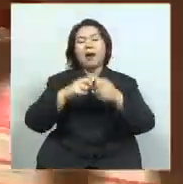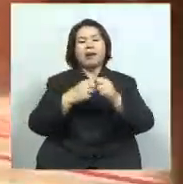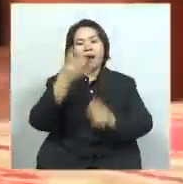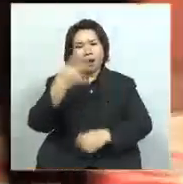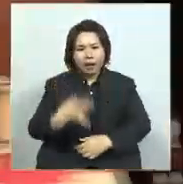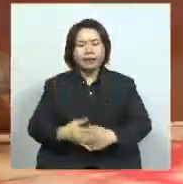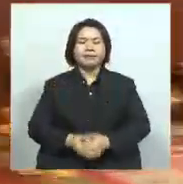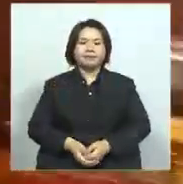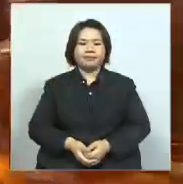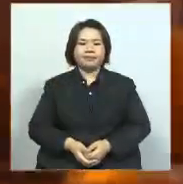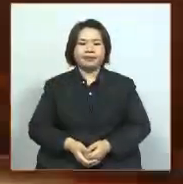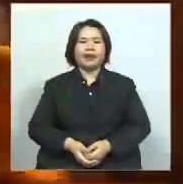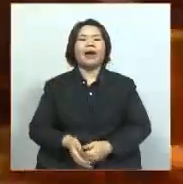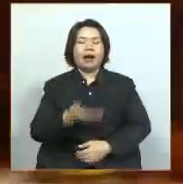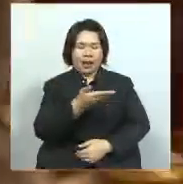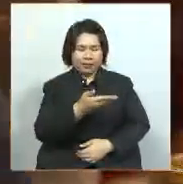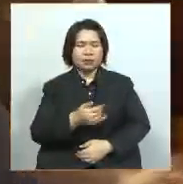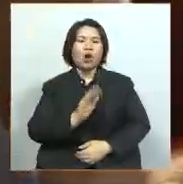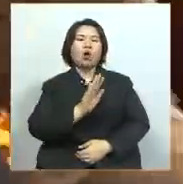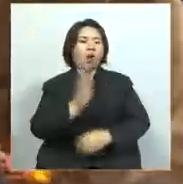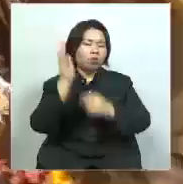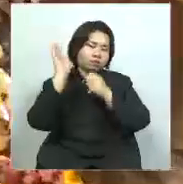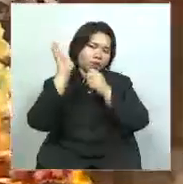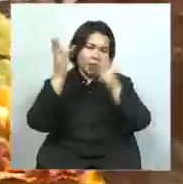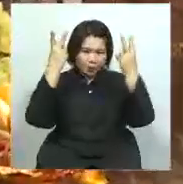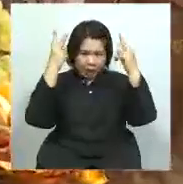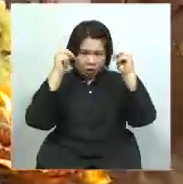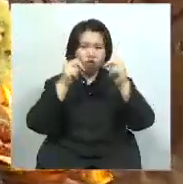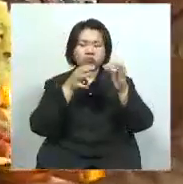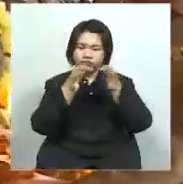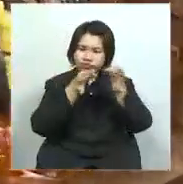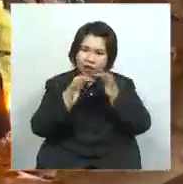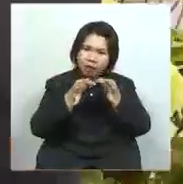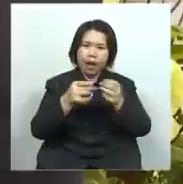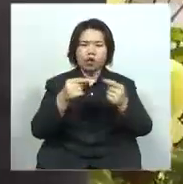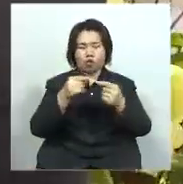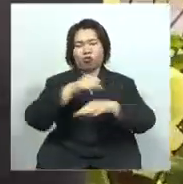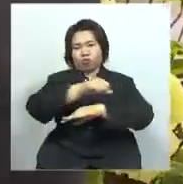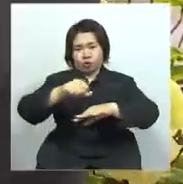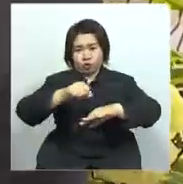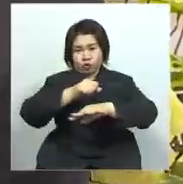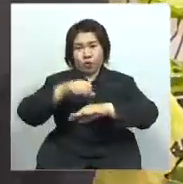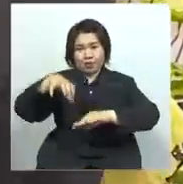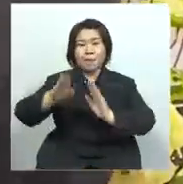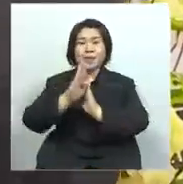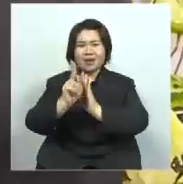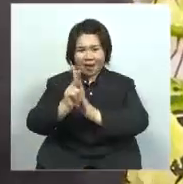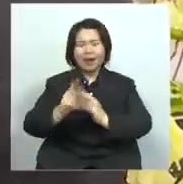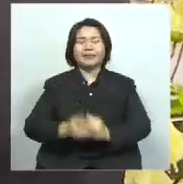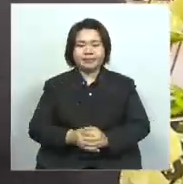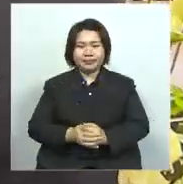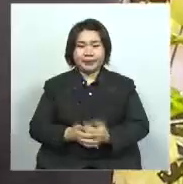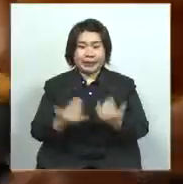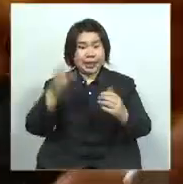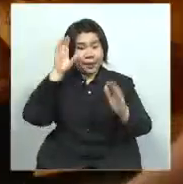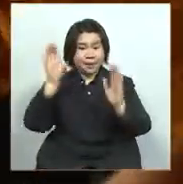ติ ยังไงนั่นก็คือบางช่วงบางตอนนะคะที่นายกรัฐมนตรีพูดคุยกับประชาชนที่สวนสาธารณะหนองบึงกาฬค่ะในขณะที่ภาพที่คุ